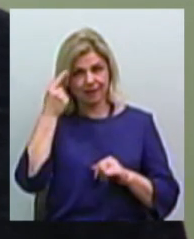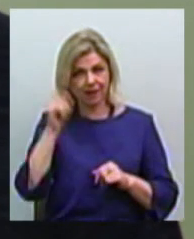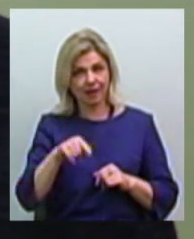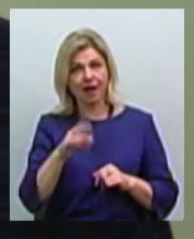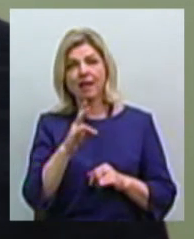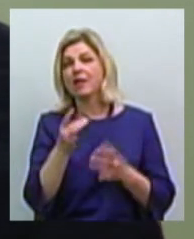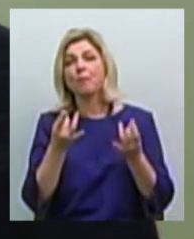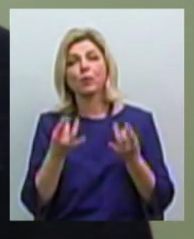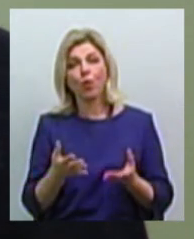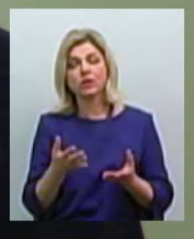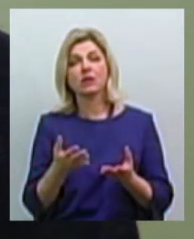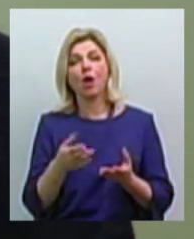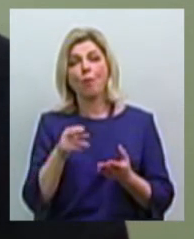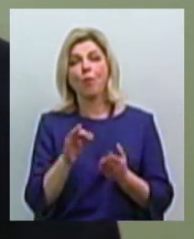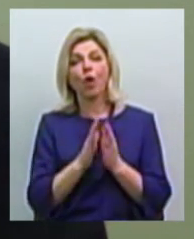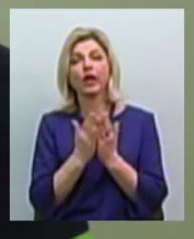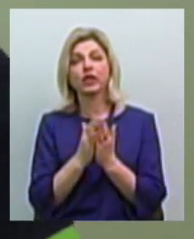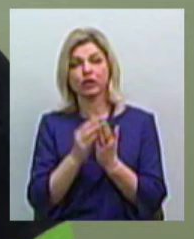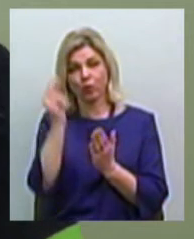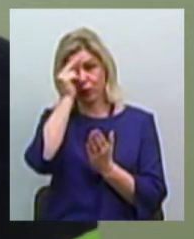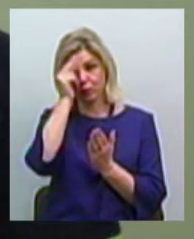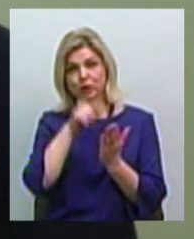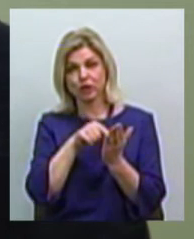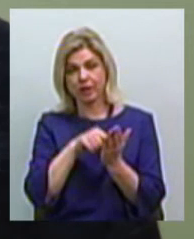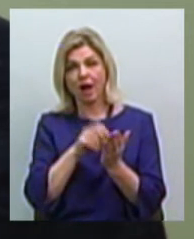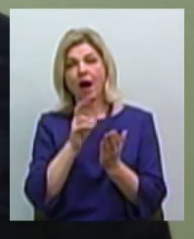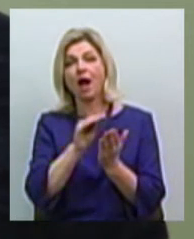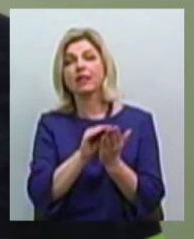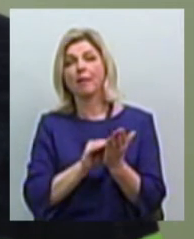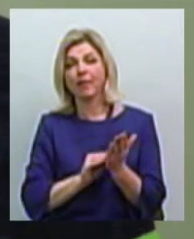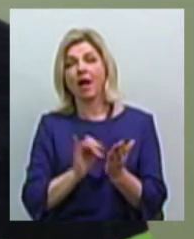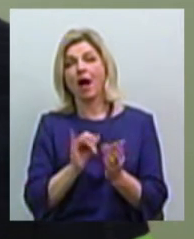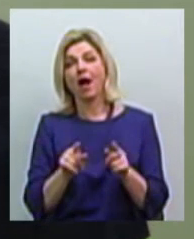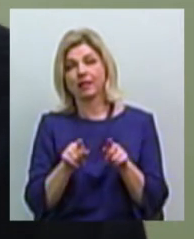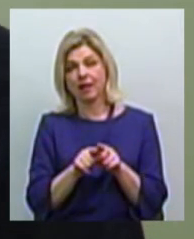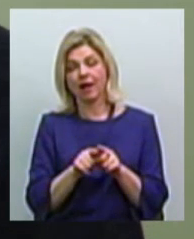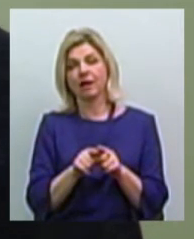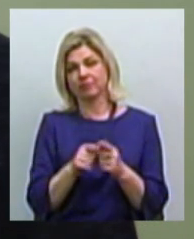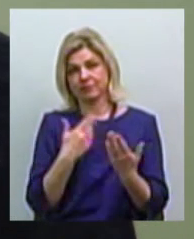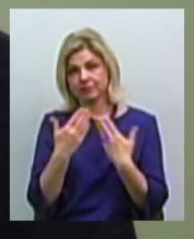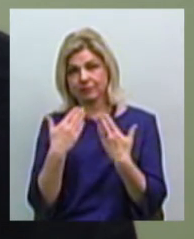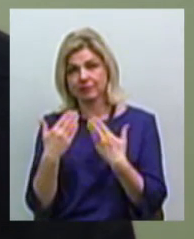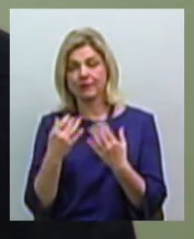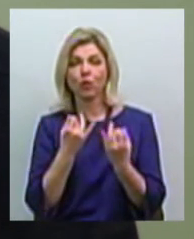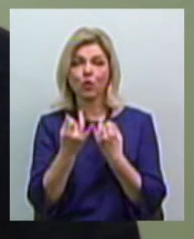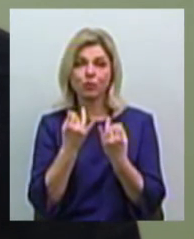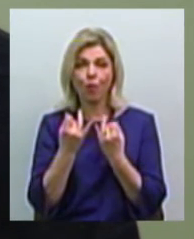по підручнику, йти по книжці, як то записано, а от саме такий спіч і розмова